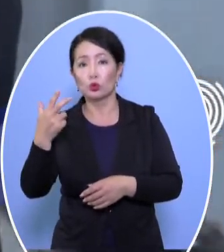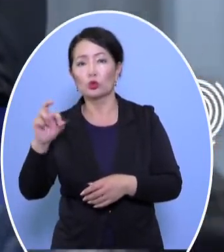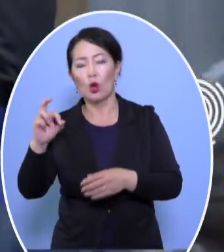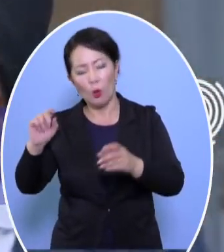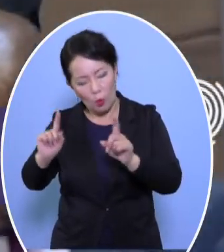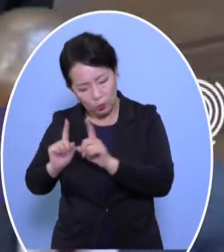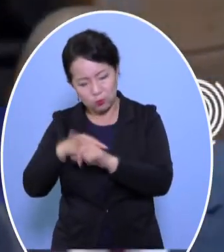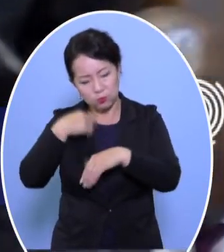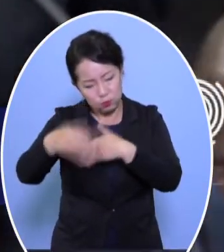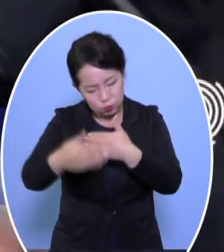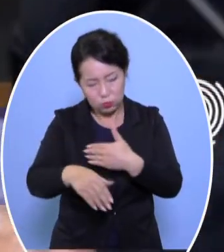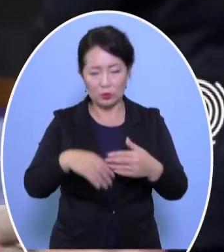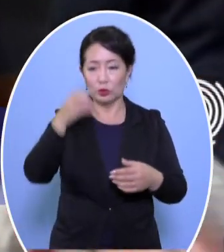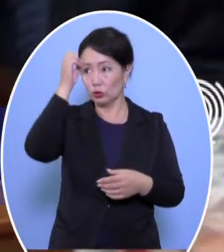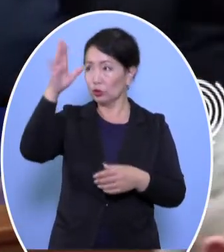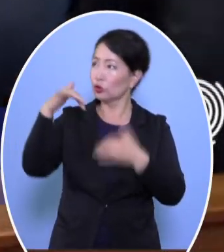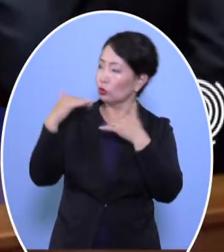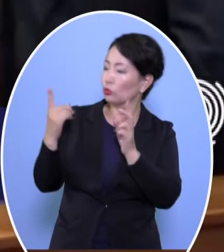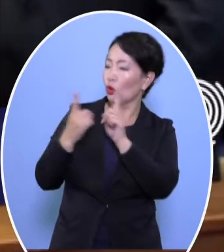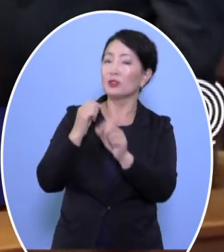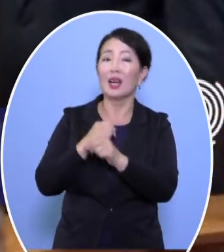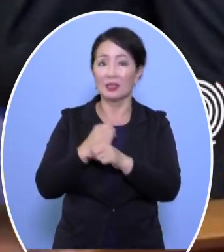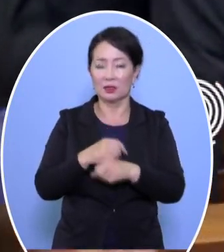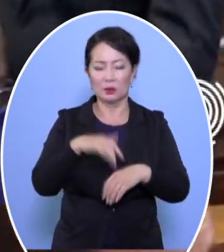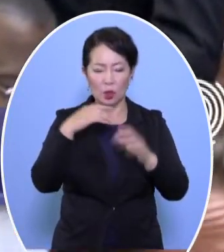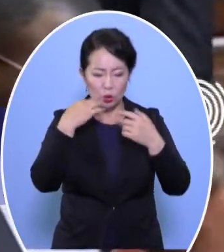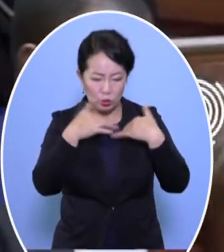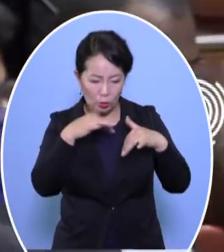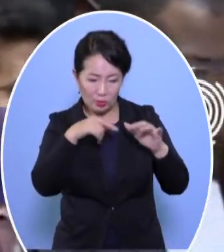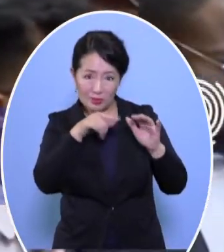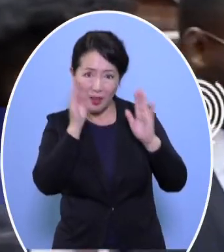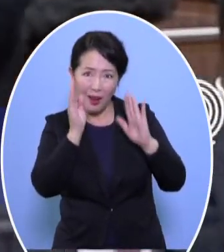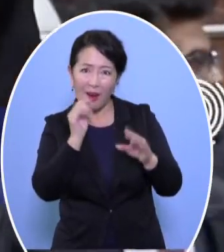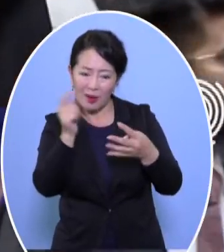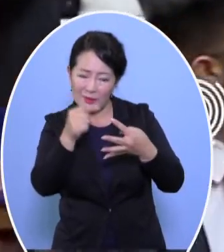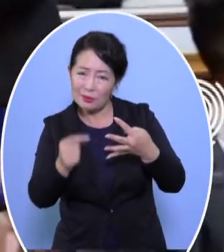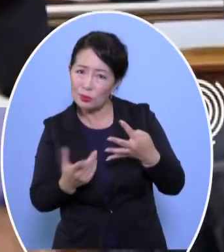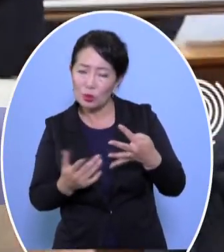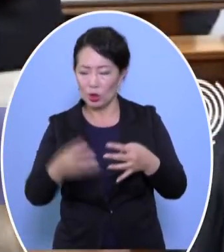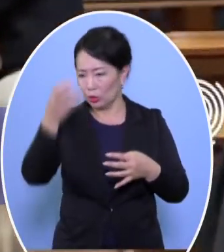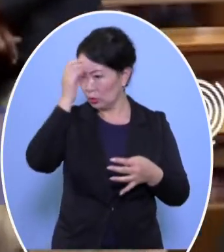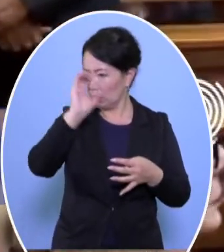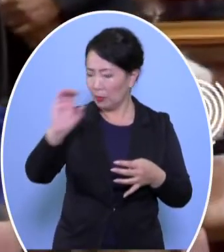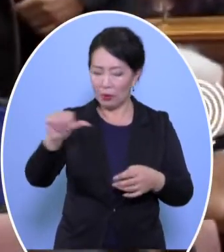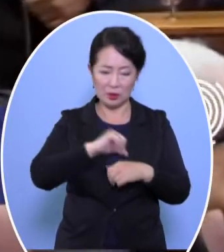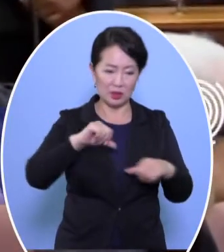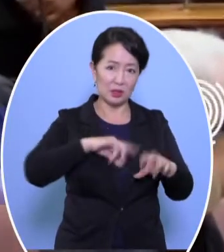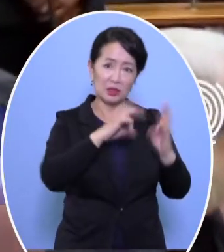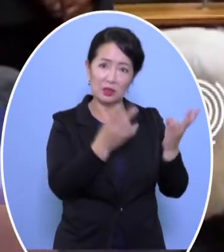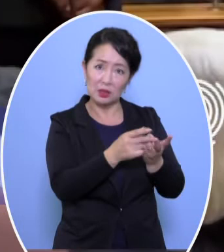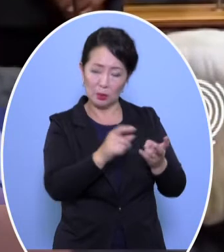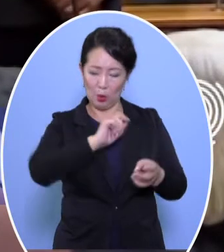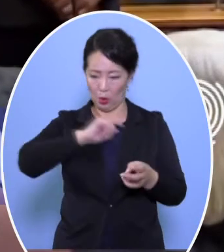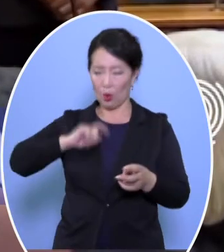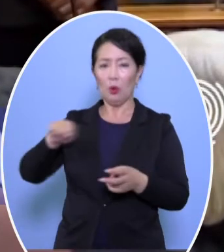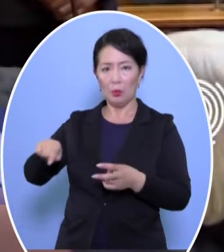тэмцэх үндэсний стратегийн хүрээнд ерөнхийлөгчд зөвлөгөө өгөх юм а. Зөвлөл анхаарал хандуулж буй чиглэлийн дотроос төрийн болон иргэний нийгэм тэр дундаа